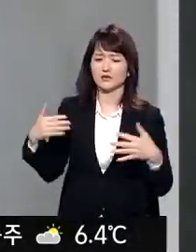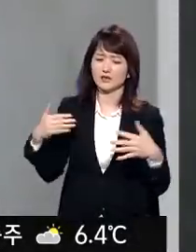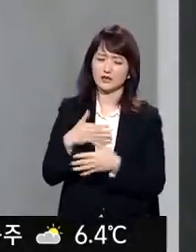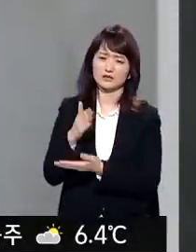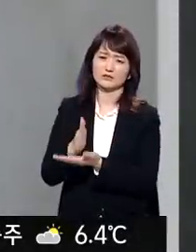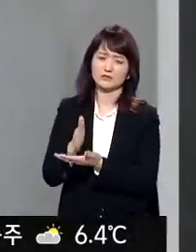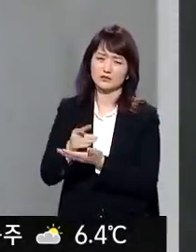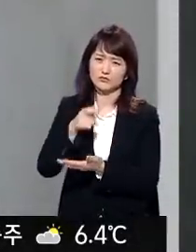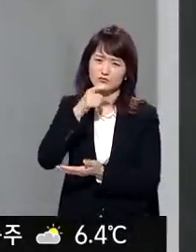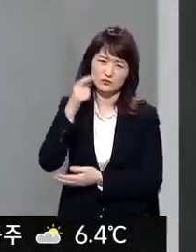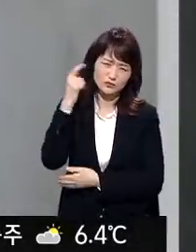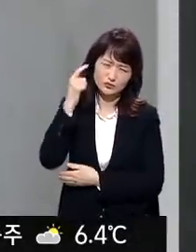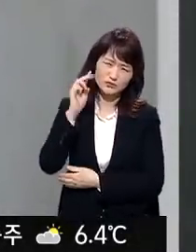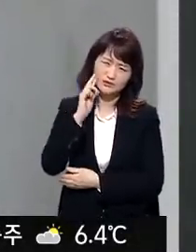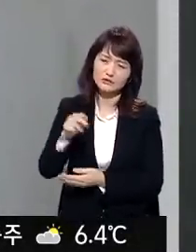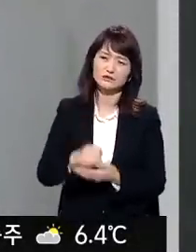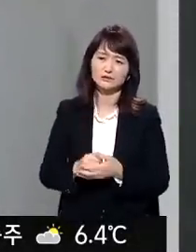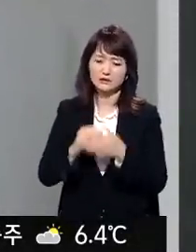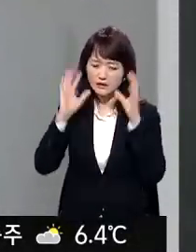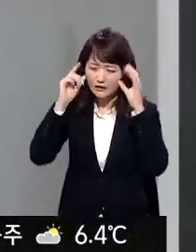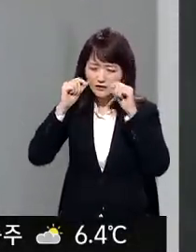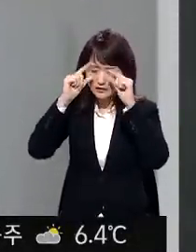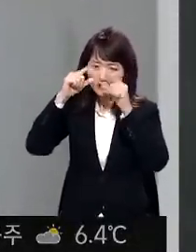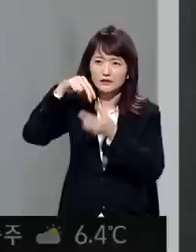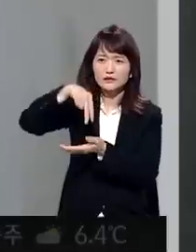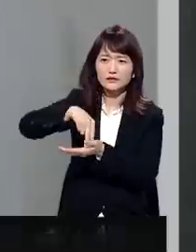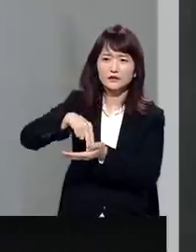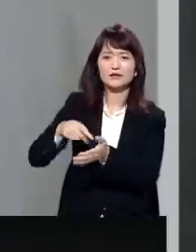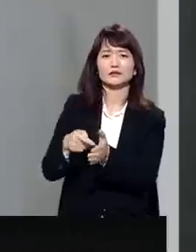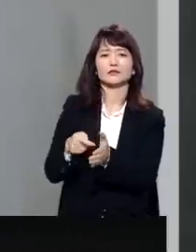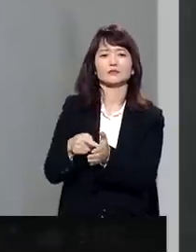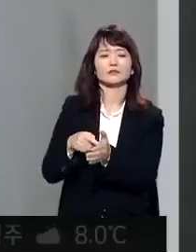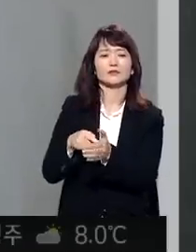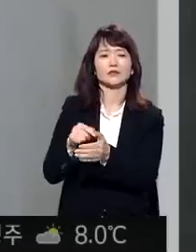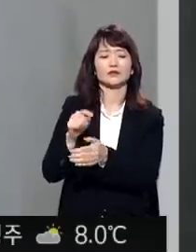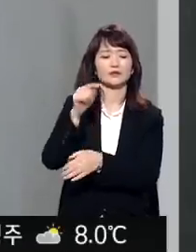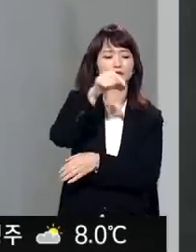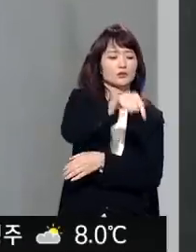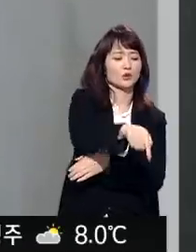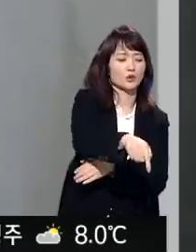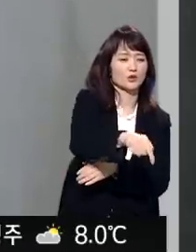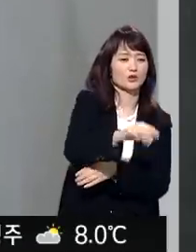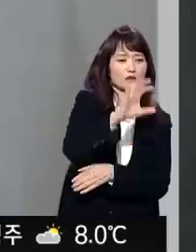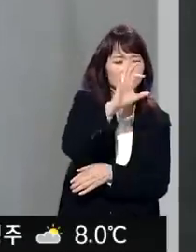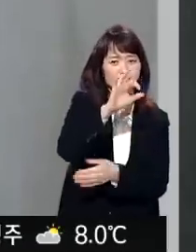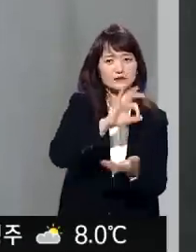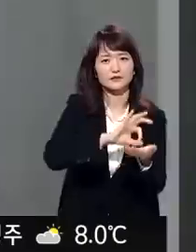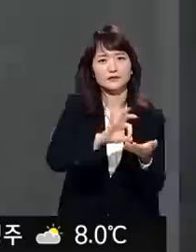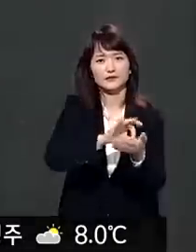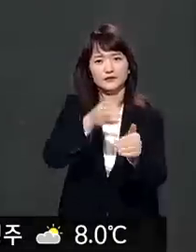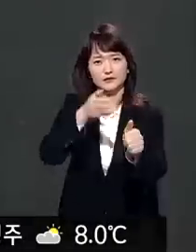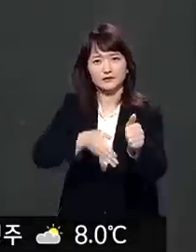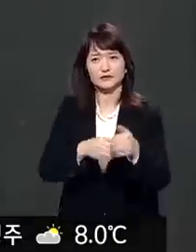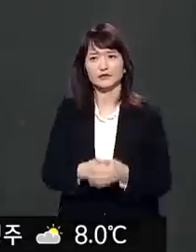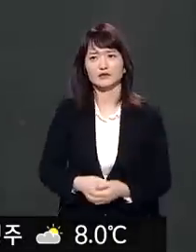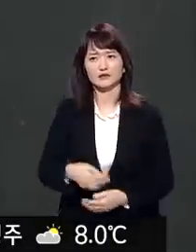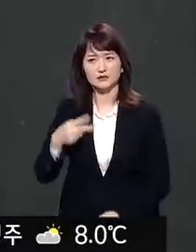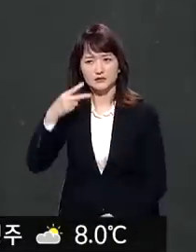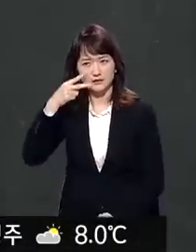깨니까 급하면 거실 화장실 쓰세요. 자, 팀장님. 이거는 앞서 흡연하고는